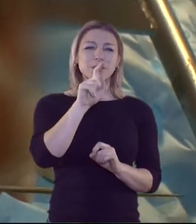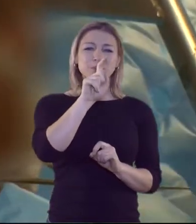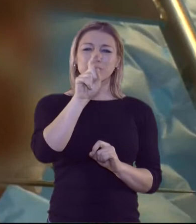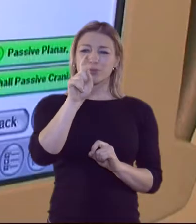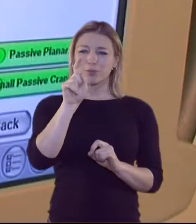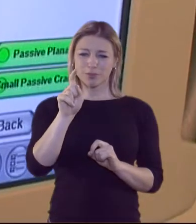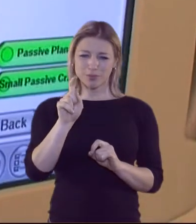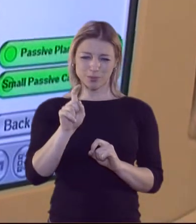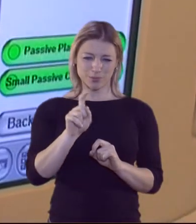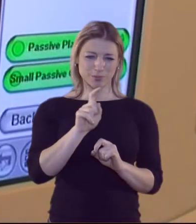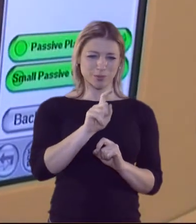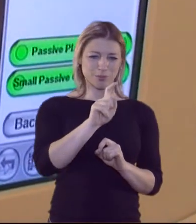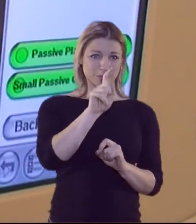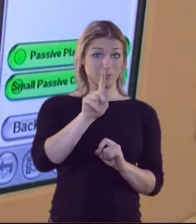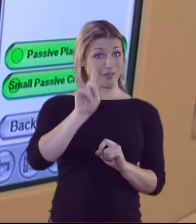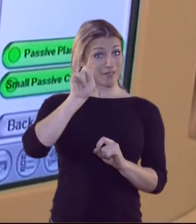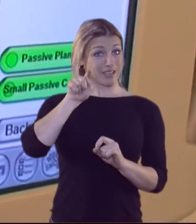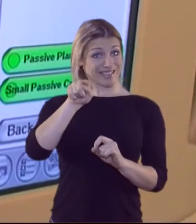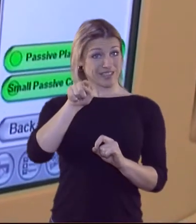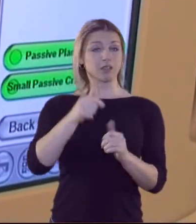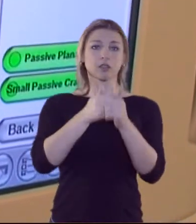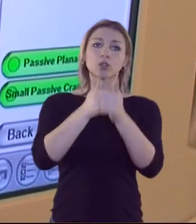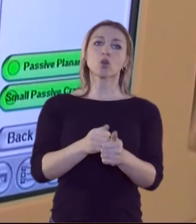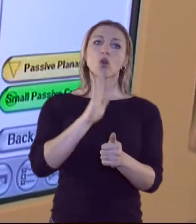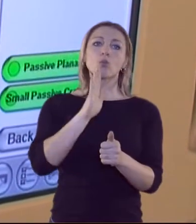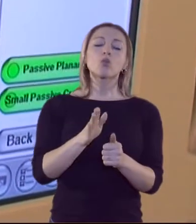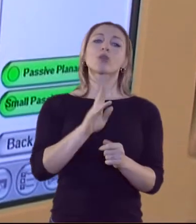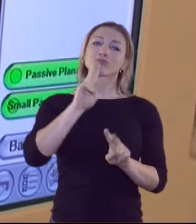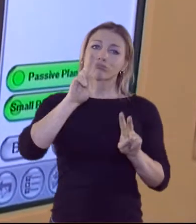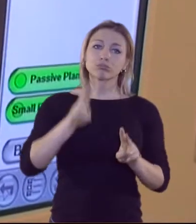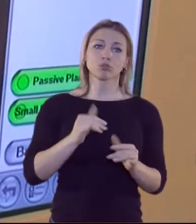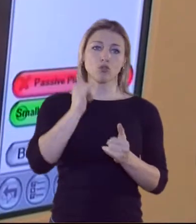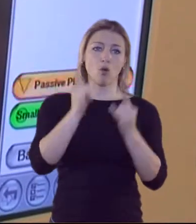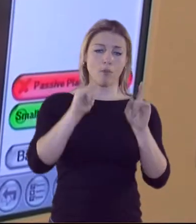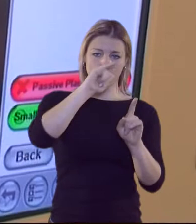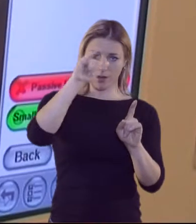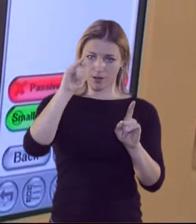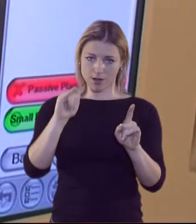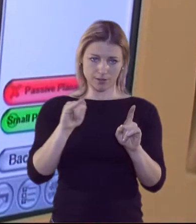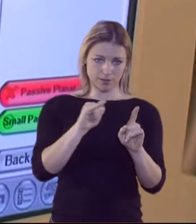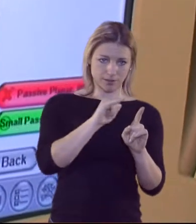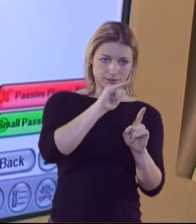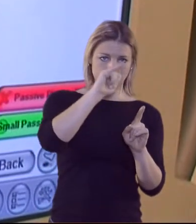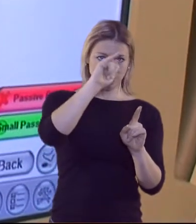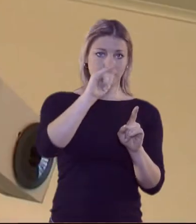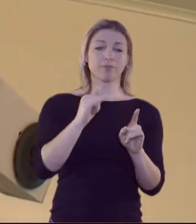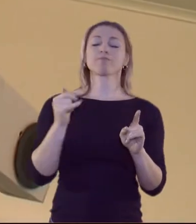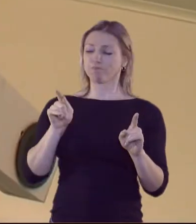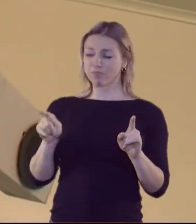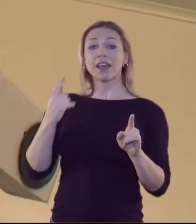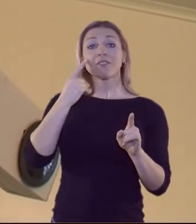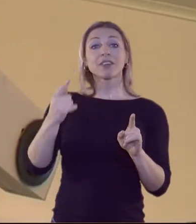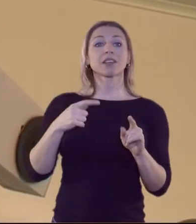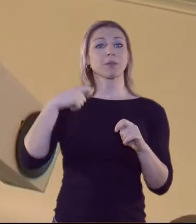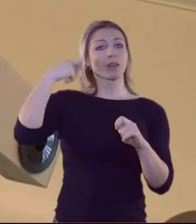identifikovat. Kuličky na nástroji přesně identifikují konečnou polohu nástroje. Na základě výpočtů navigace je možné přesně